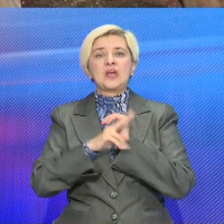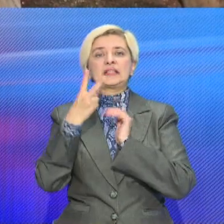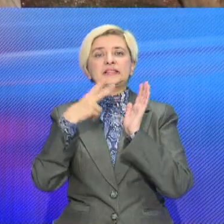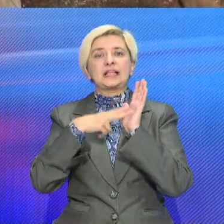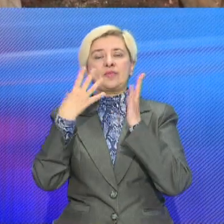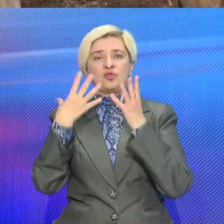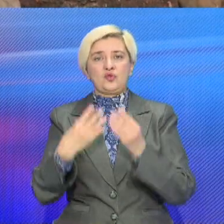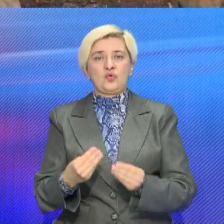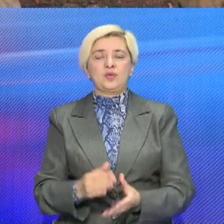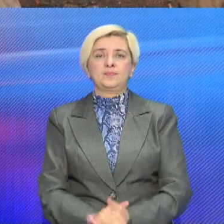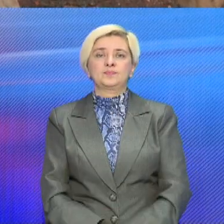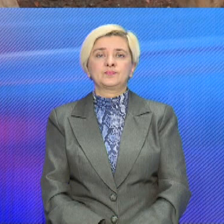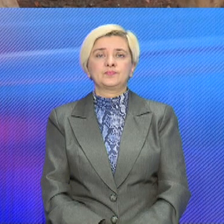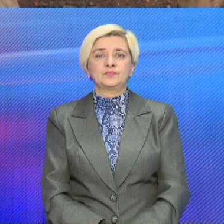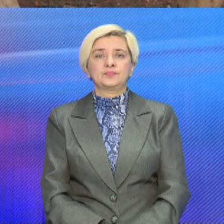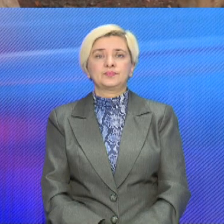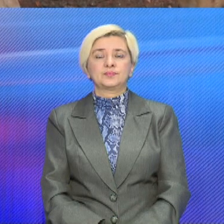дзён.